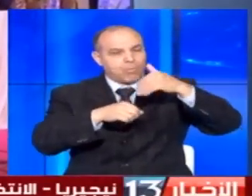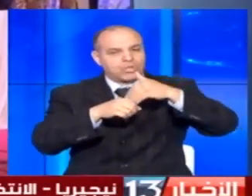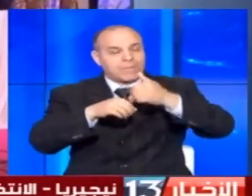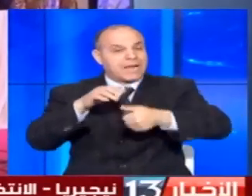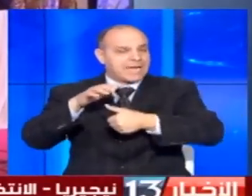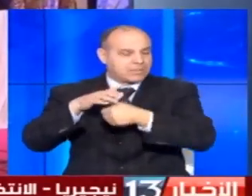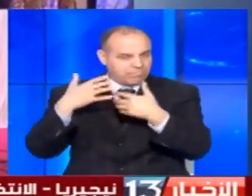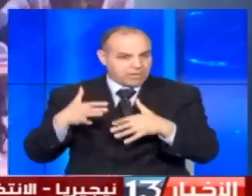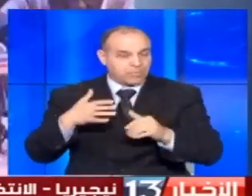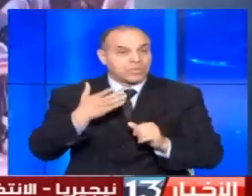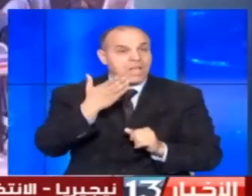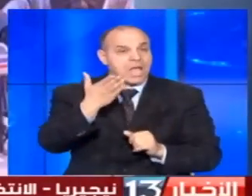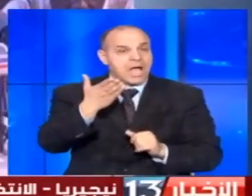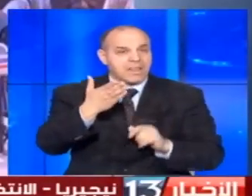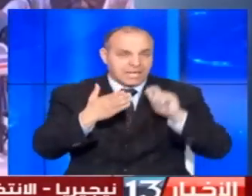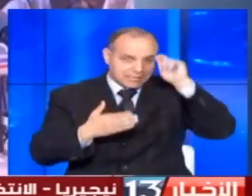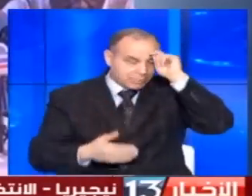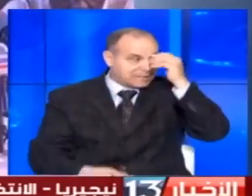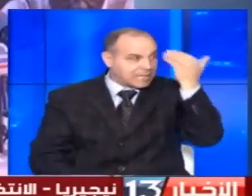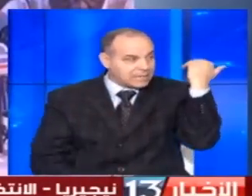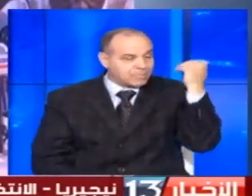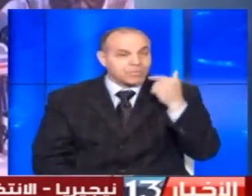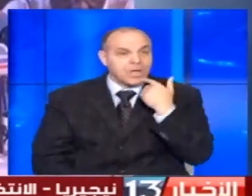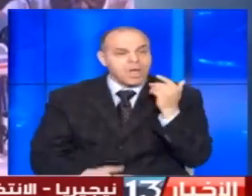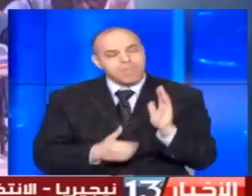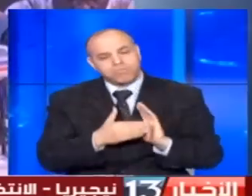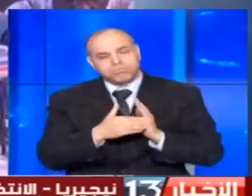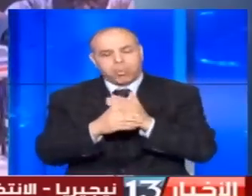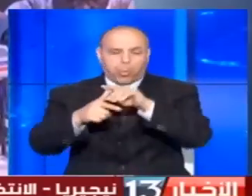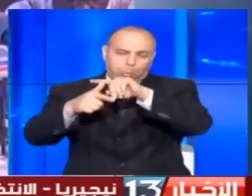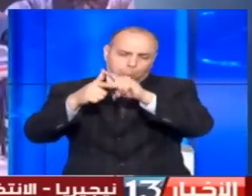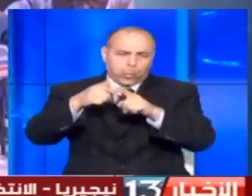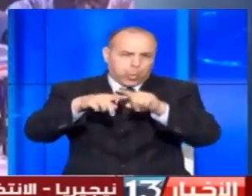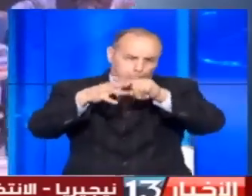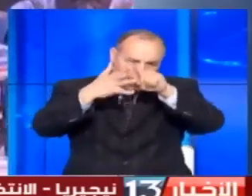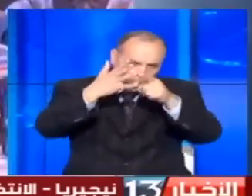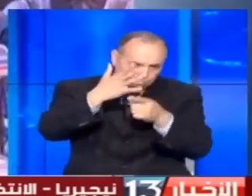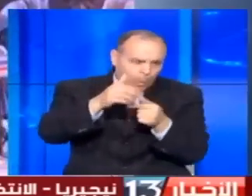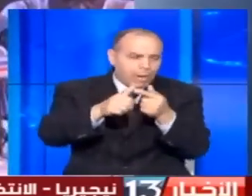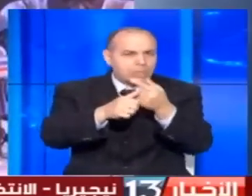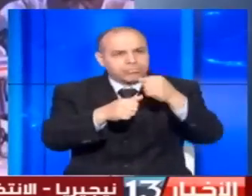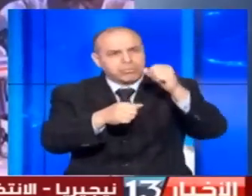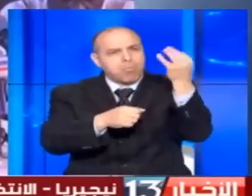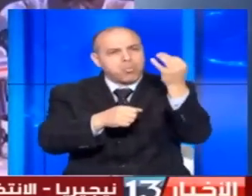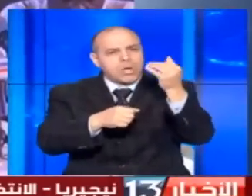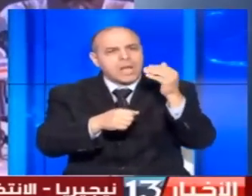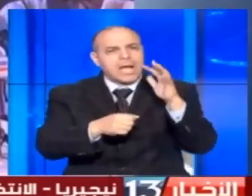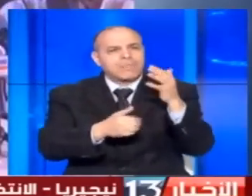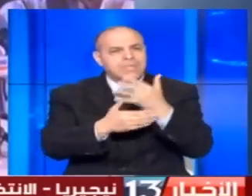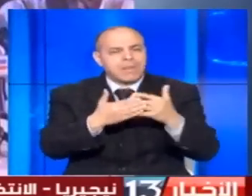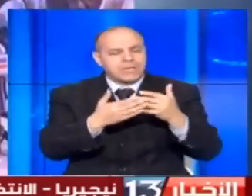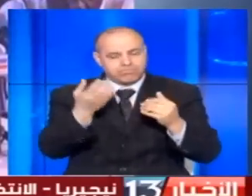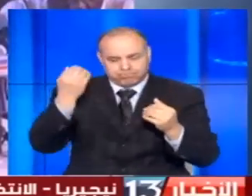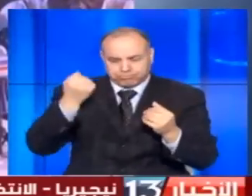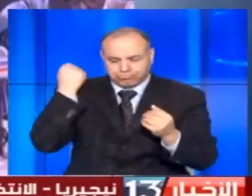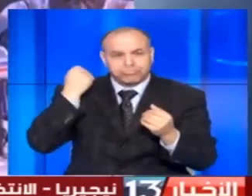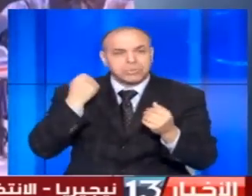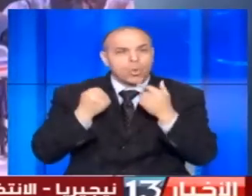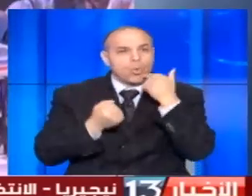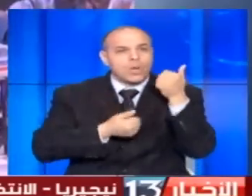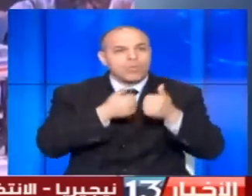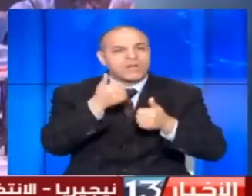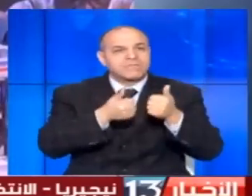الرئاسه التي جرت السبت الماضي متقدما بفارق شاسع نهز خه ملايين صوت على اقرب